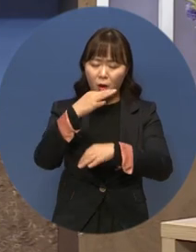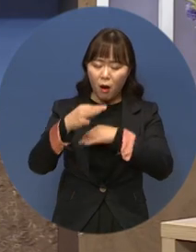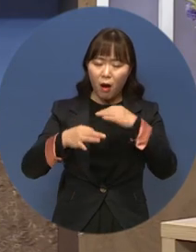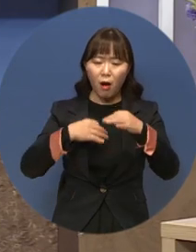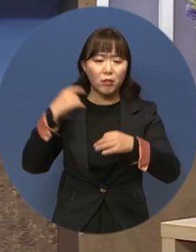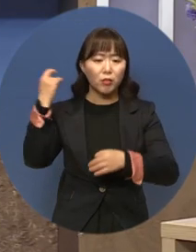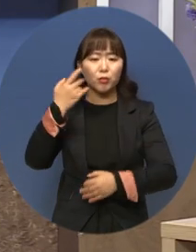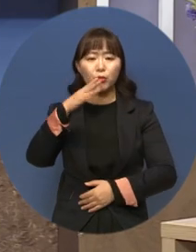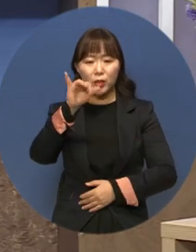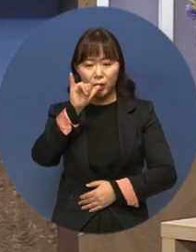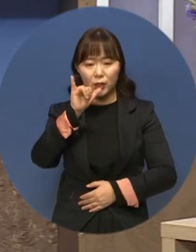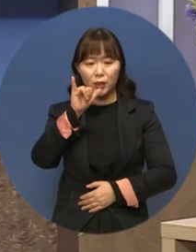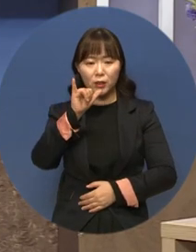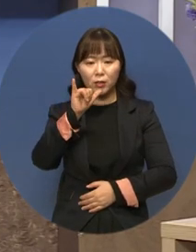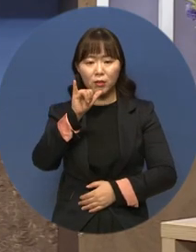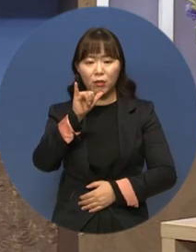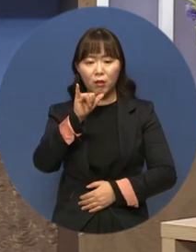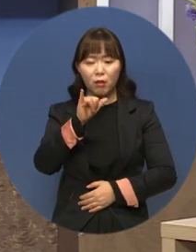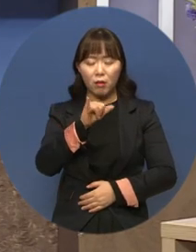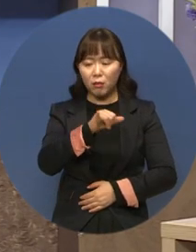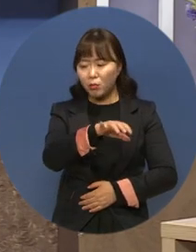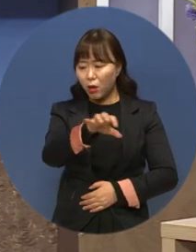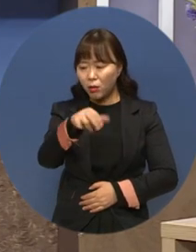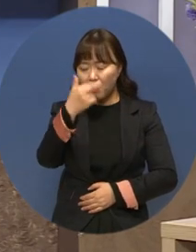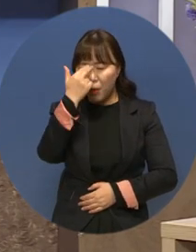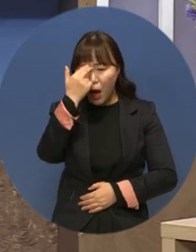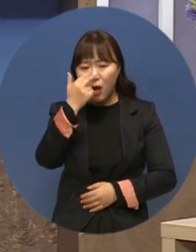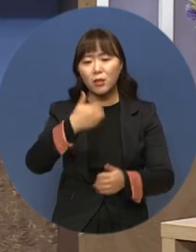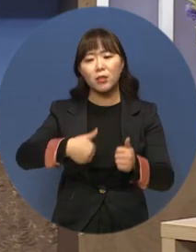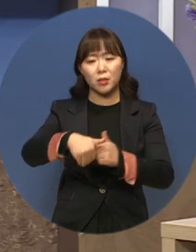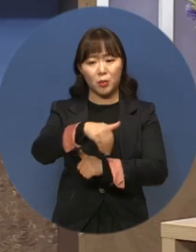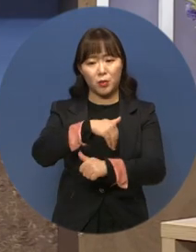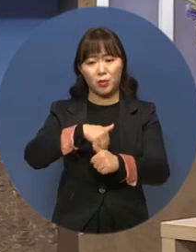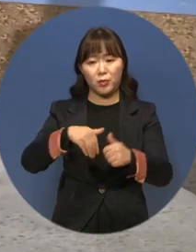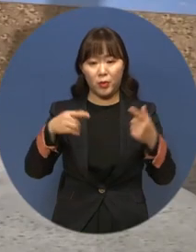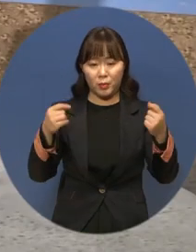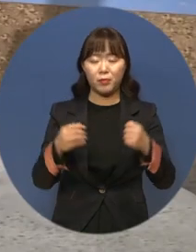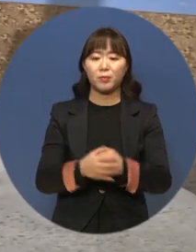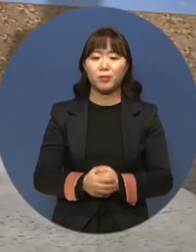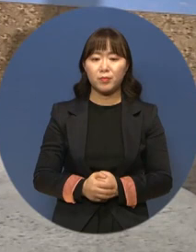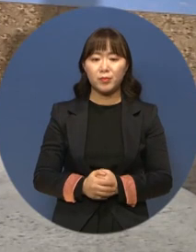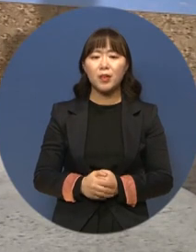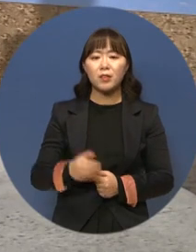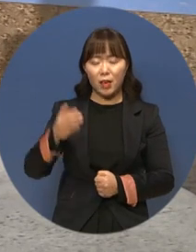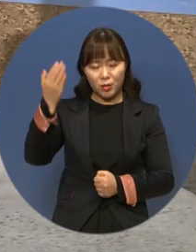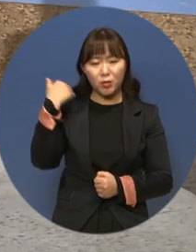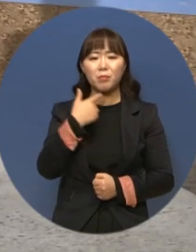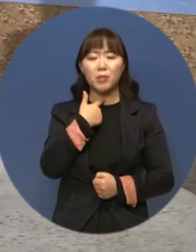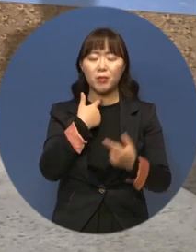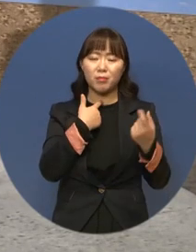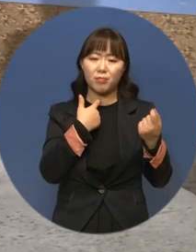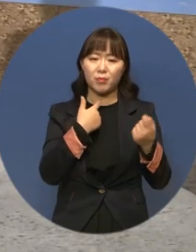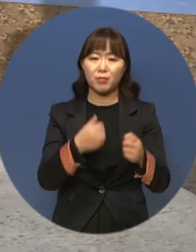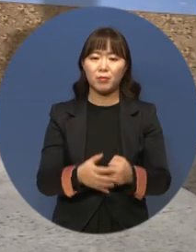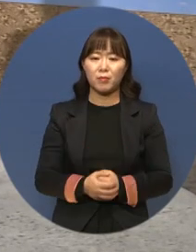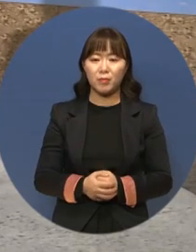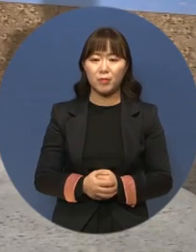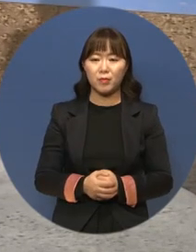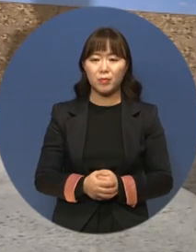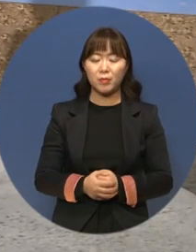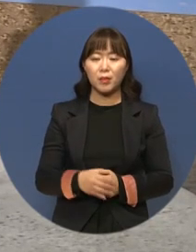목소리를 들을 수 있는 자리조차 잘 없던 현실이었네요. 그렇죠. 아, 예전에는. 그런데 예.